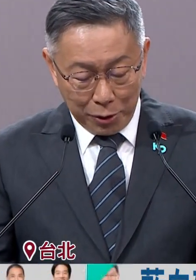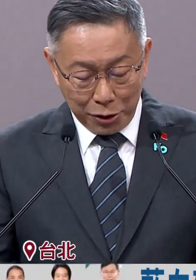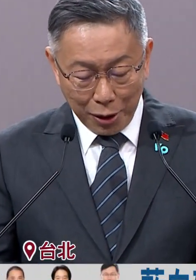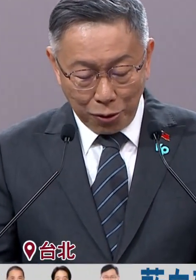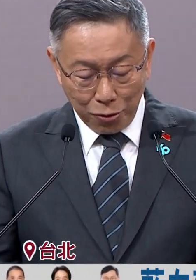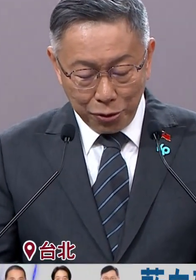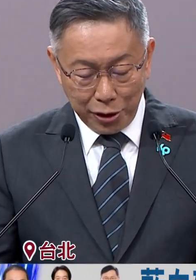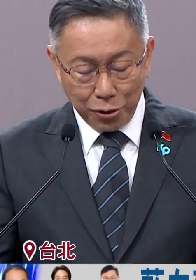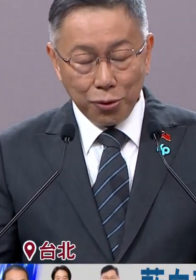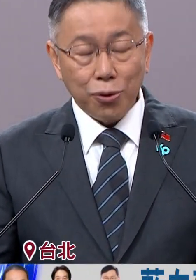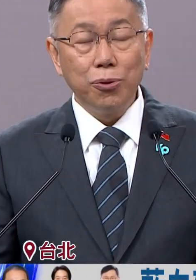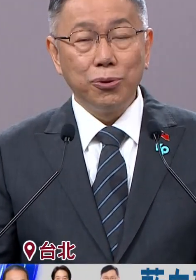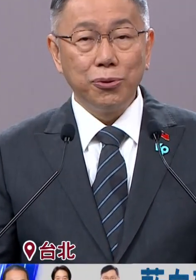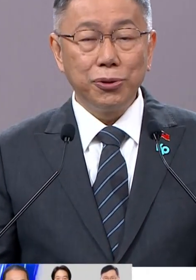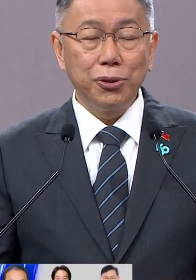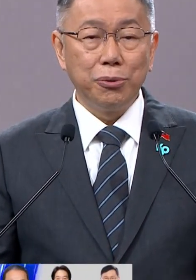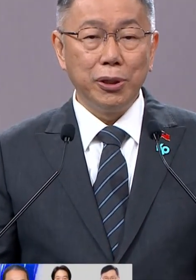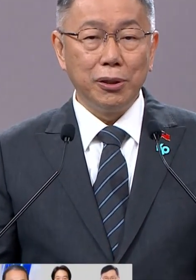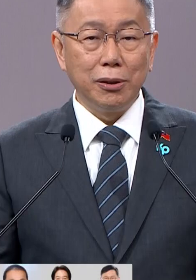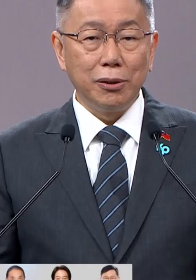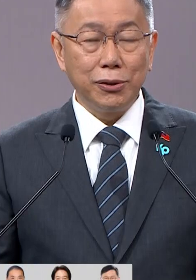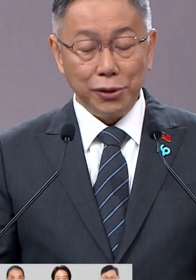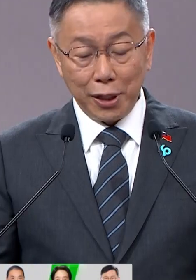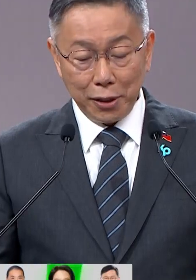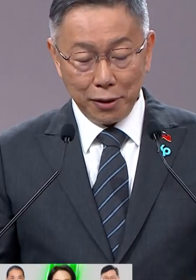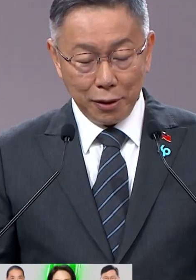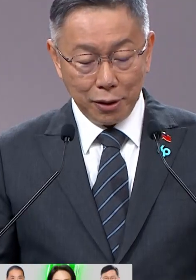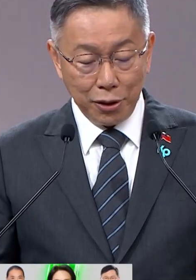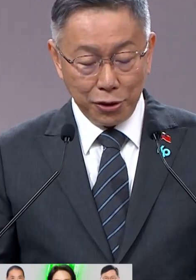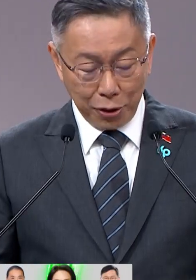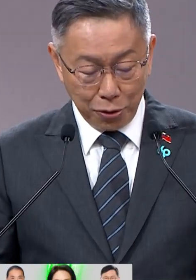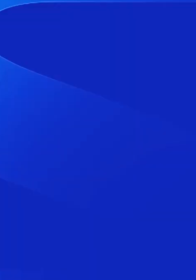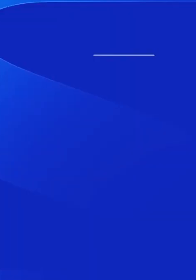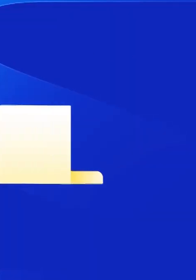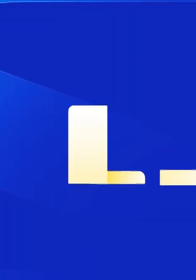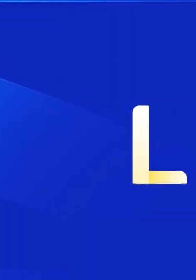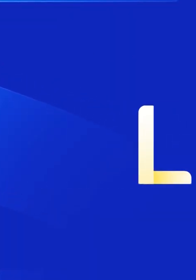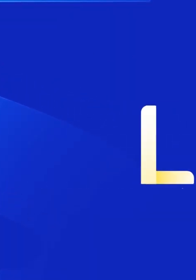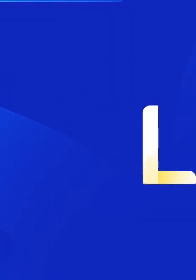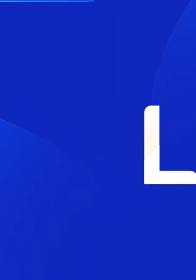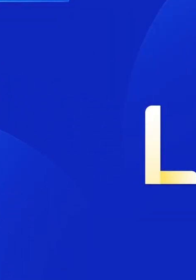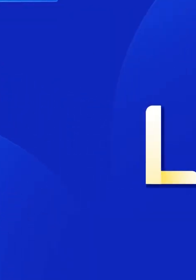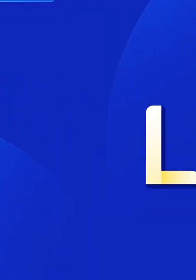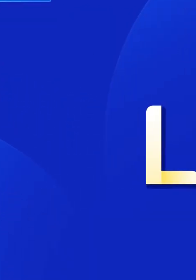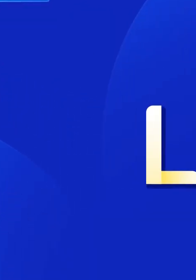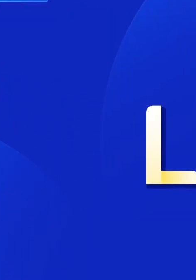主权，保家卫国。三重王陈怡、朱淑君、N小组台北报道。